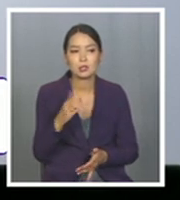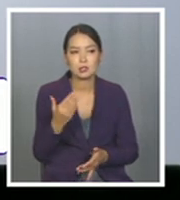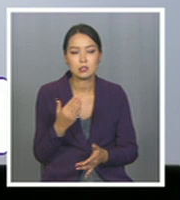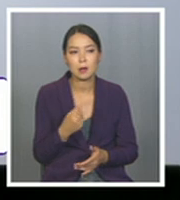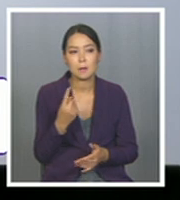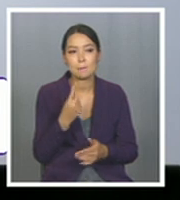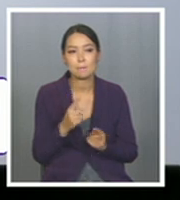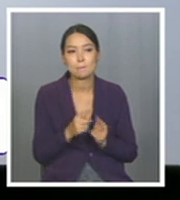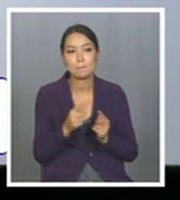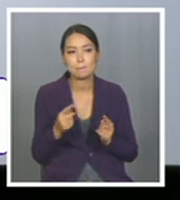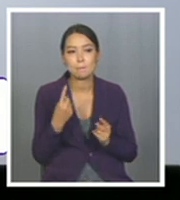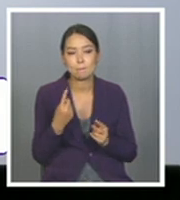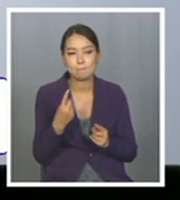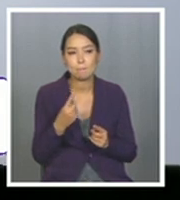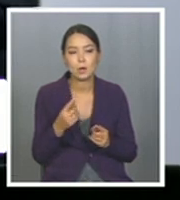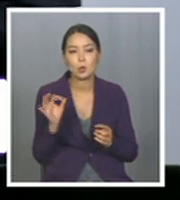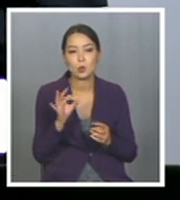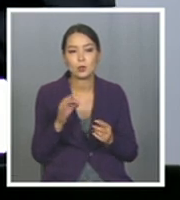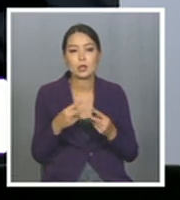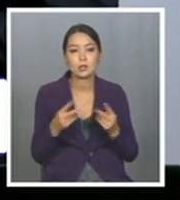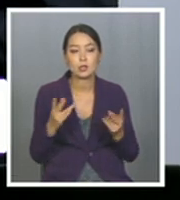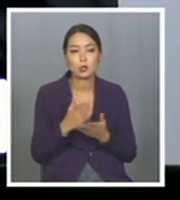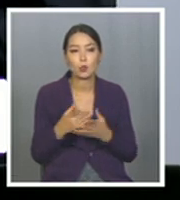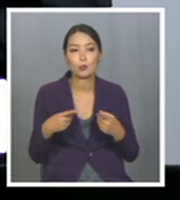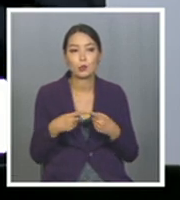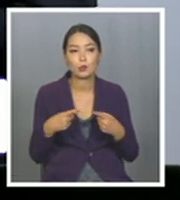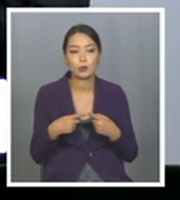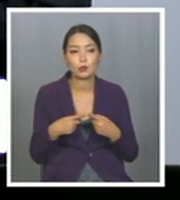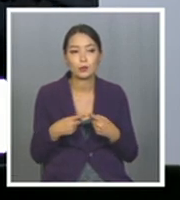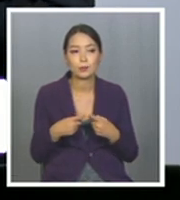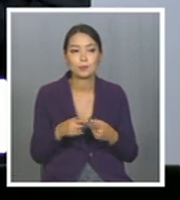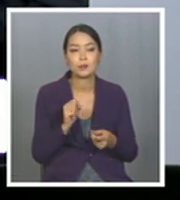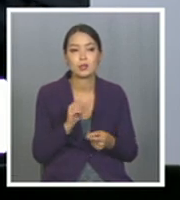тұр, арасында бұрыш 0-ге тең болып тұр. Ал